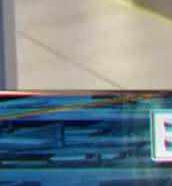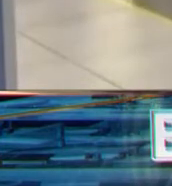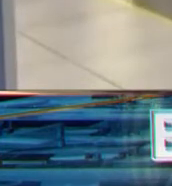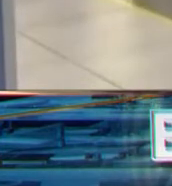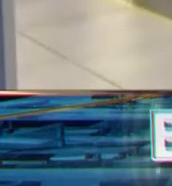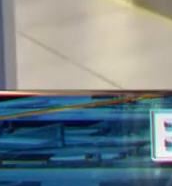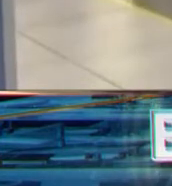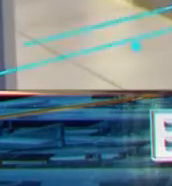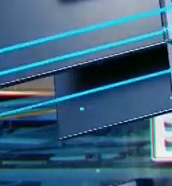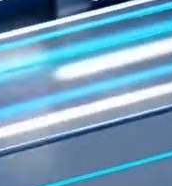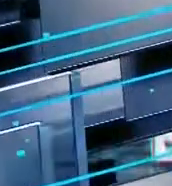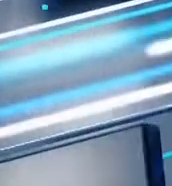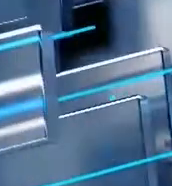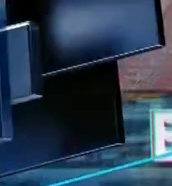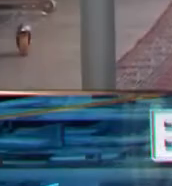жатыр.